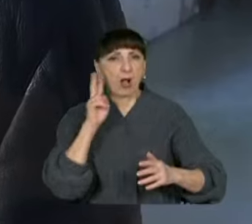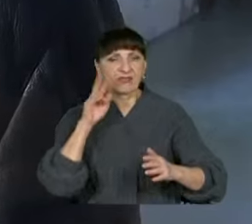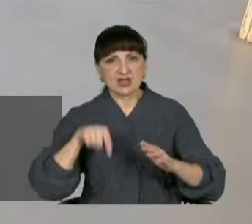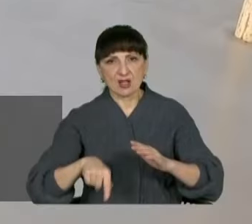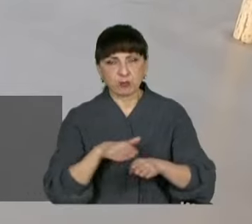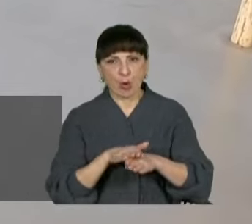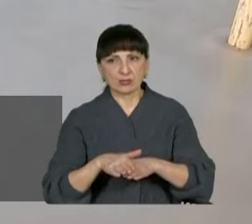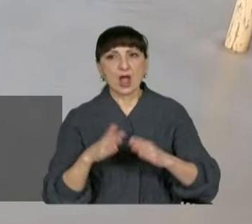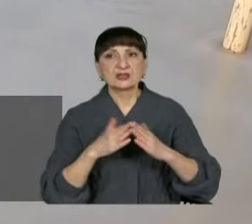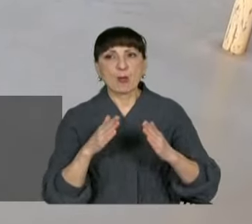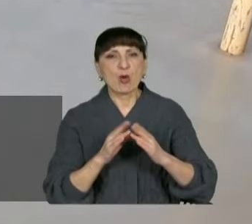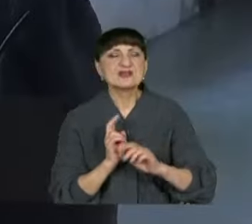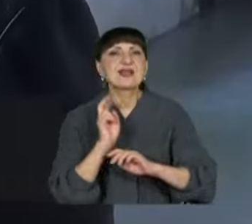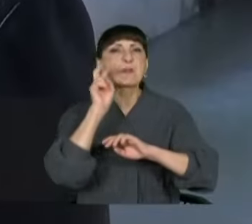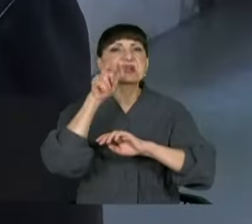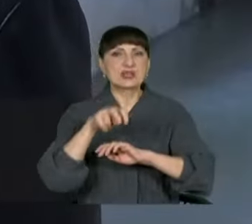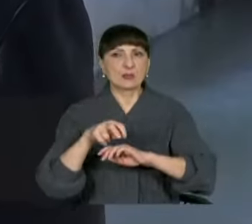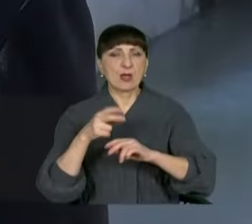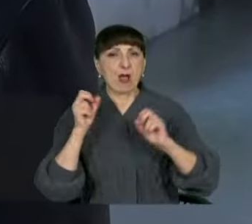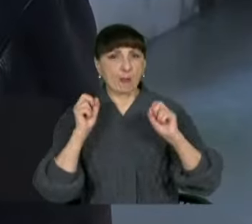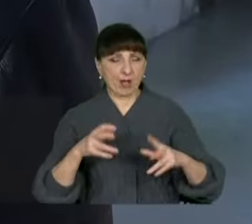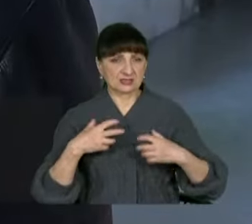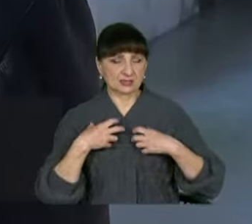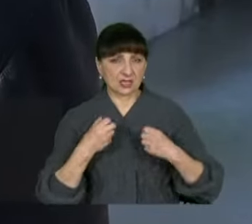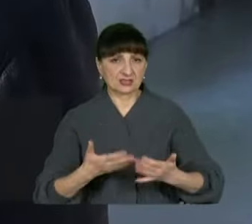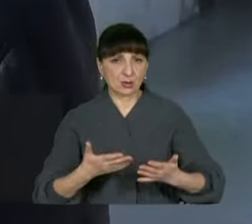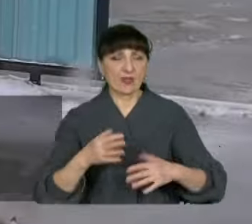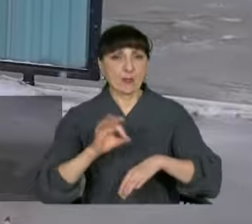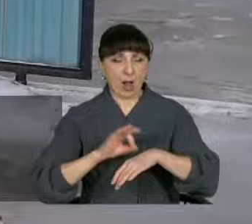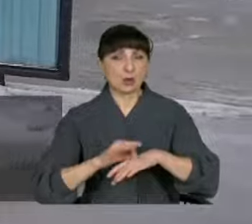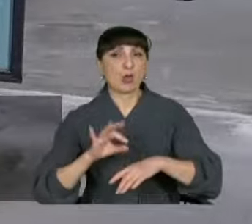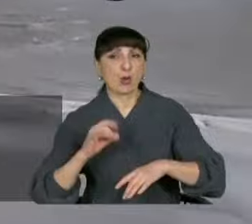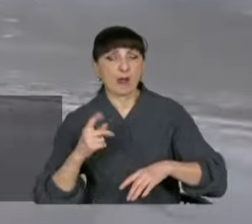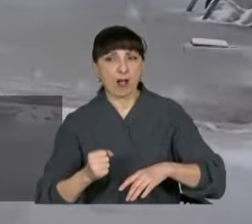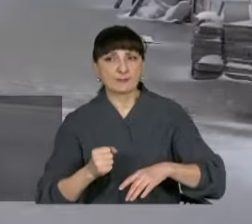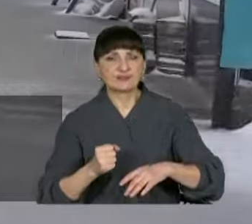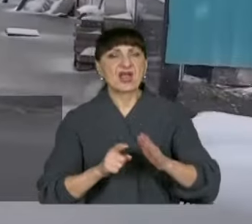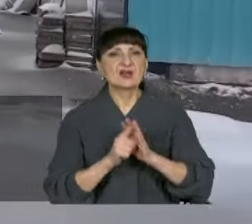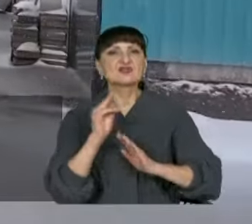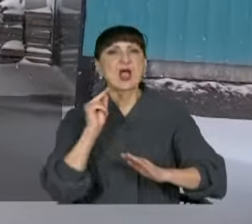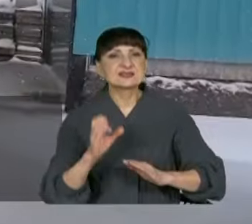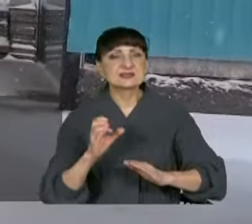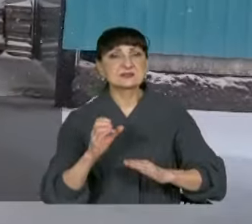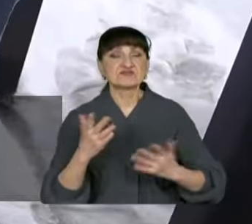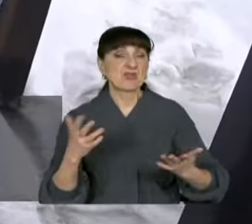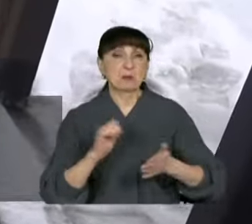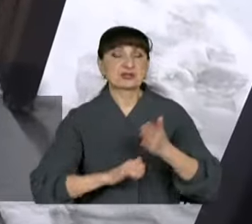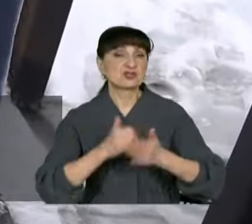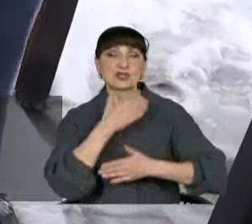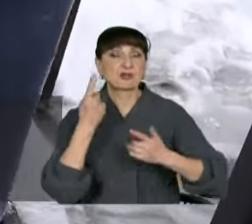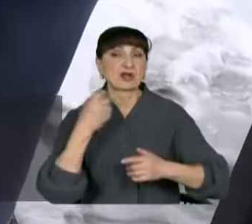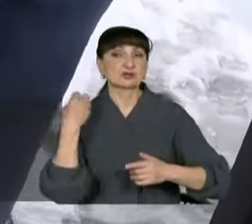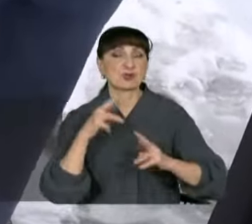канализация. Домой буквально запрыгиваем. Это опасно для здоровья с больной-то ногой. Вводить ЧС местного масштаба нет оснований, говорят